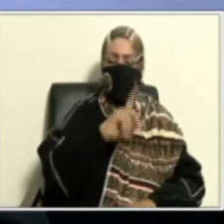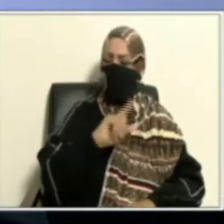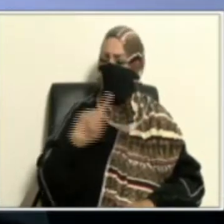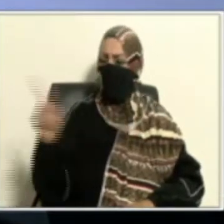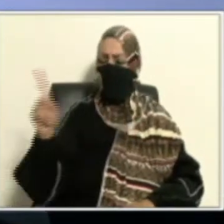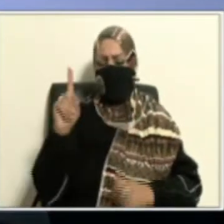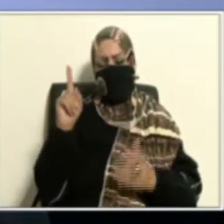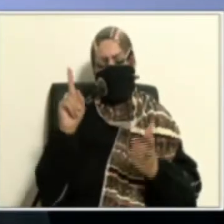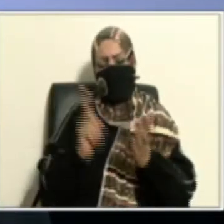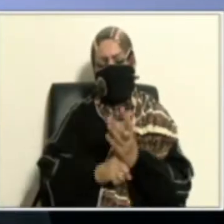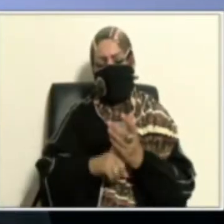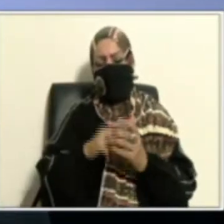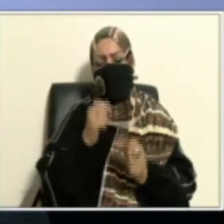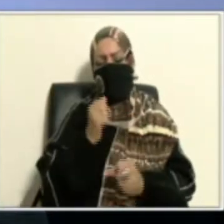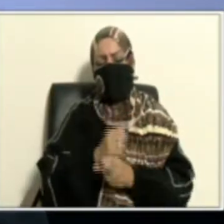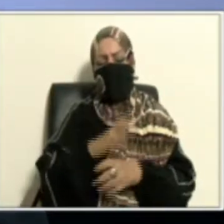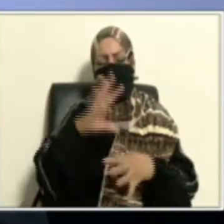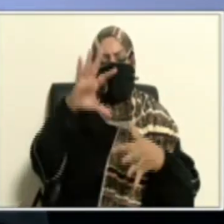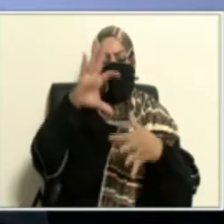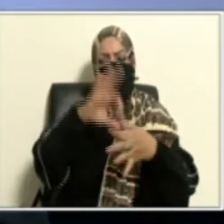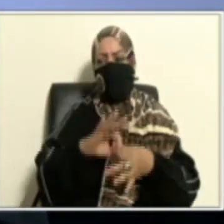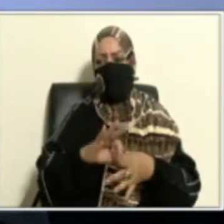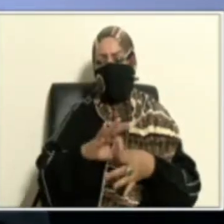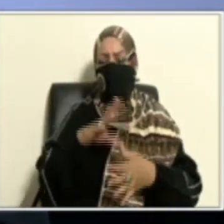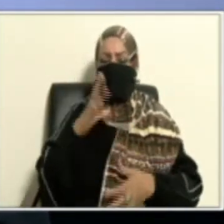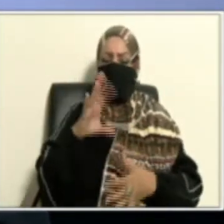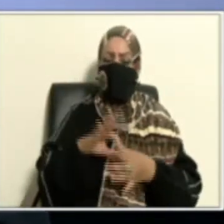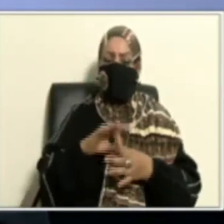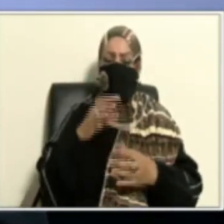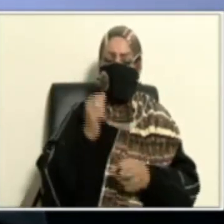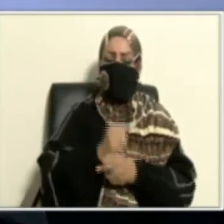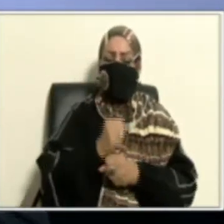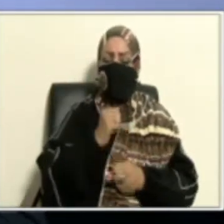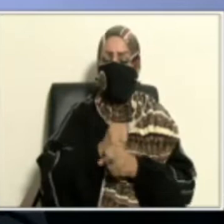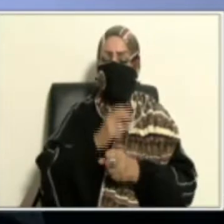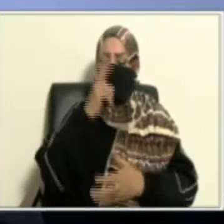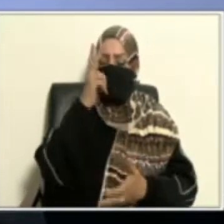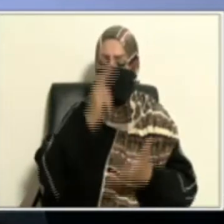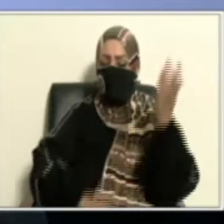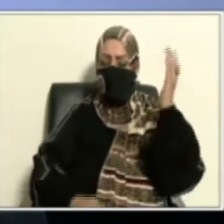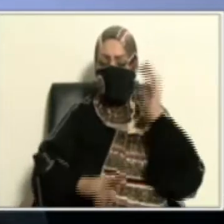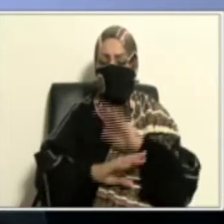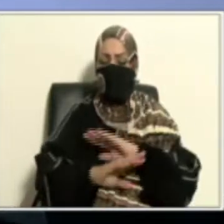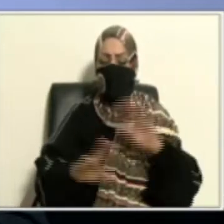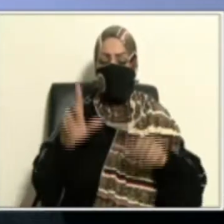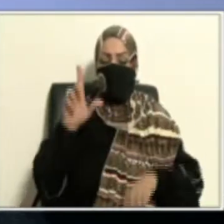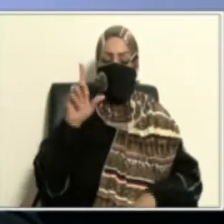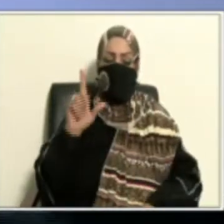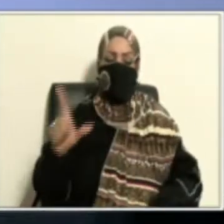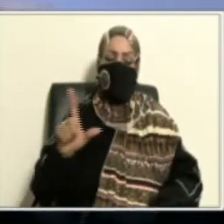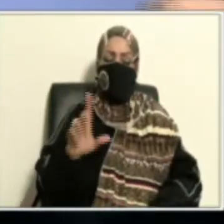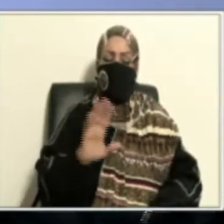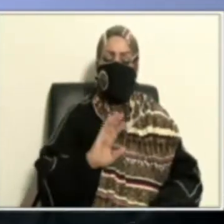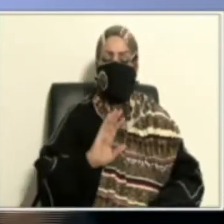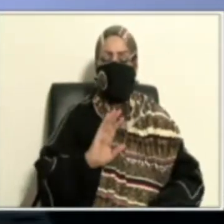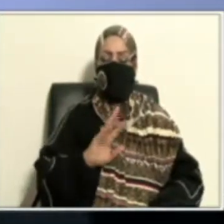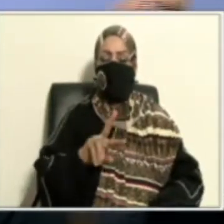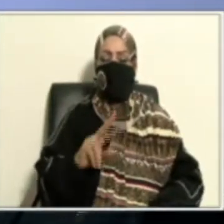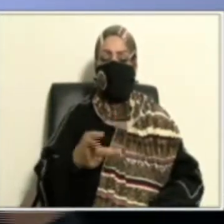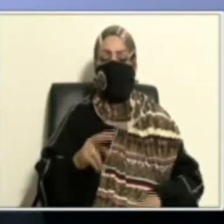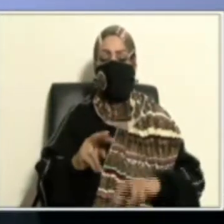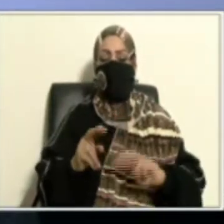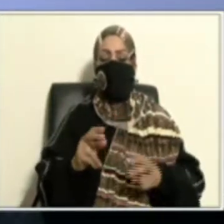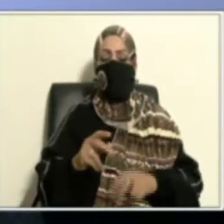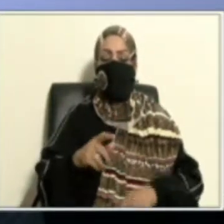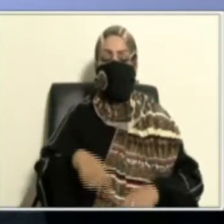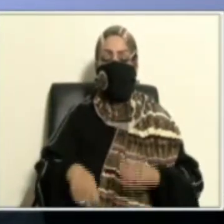وبدون تزوير وبدون رشوة. ما يمشيش يقولها والله إحني درت العقد 10 سنين، هيا زور لي الورقة خليه 30